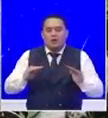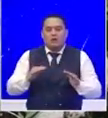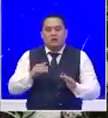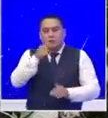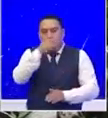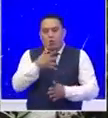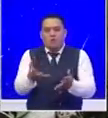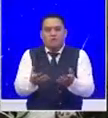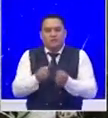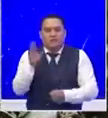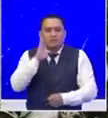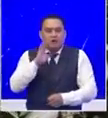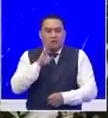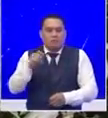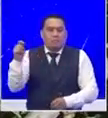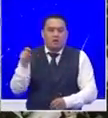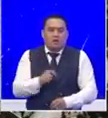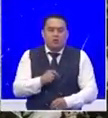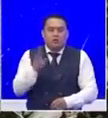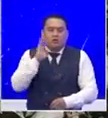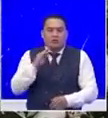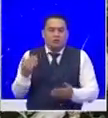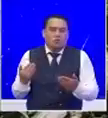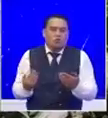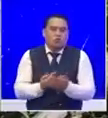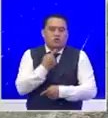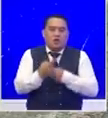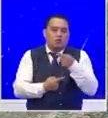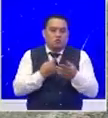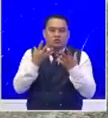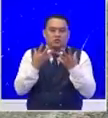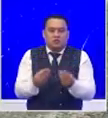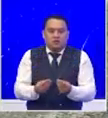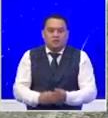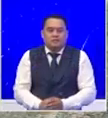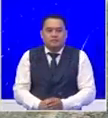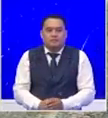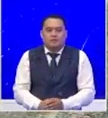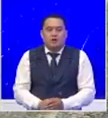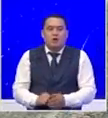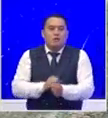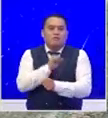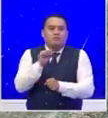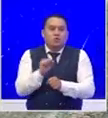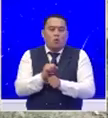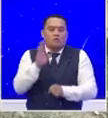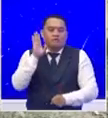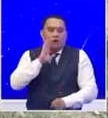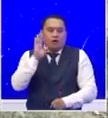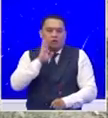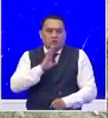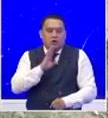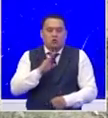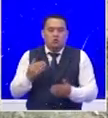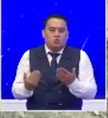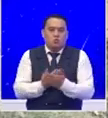получается вовремя набрать воды. Тогда приходится идти за водой на другой день. Свои надежды на бесперебойную подачу питьевой воды сельчане связывают